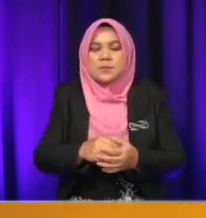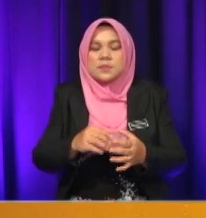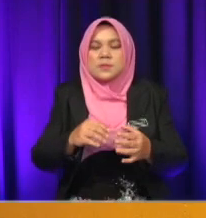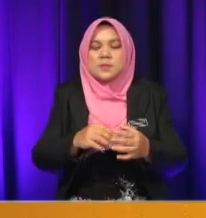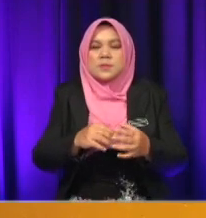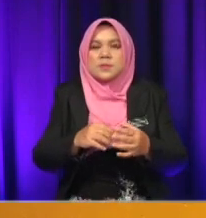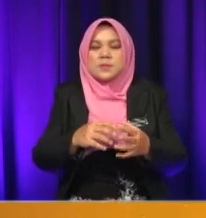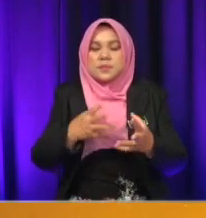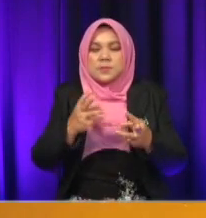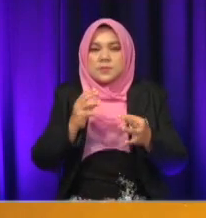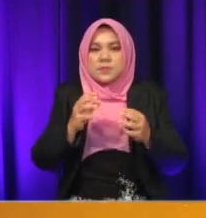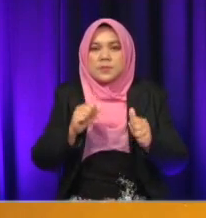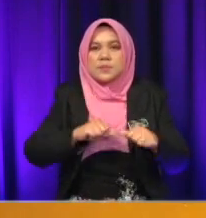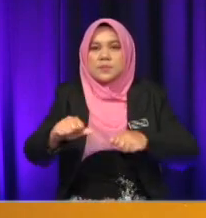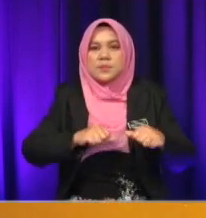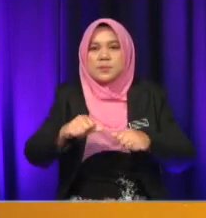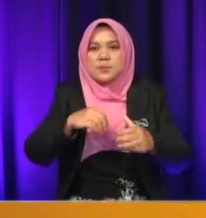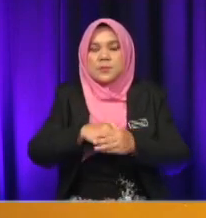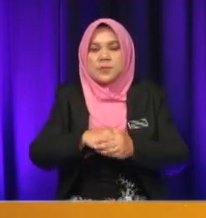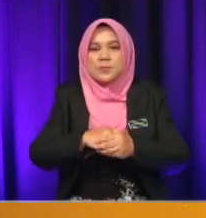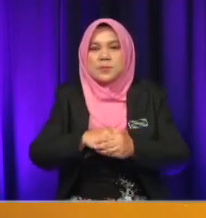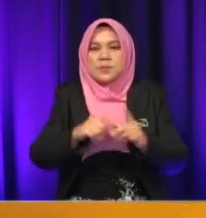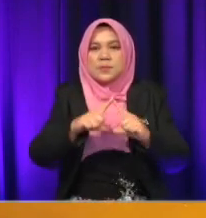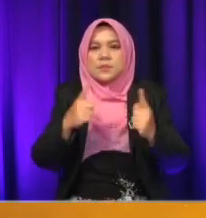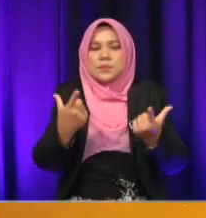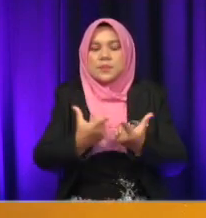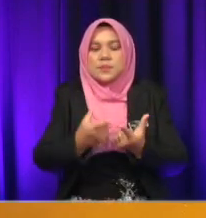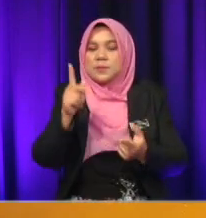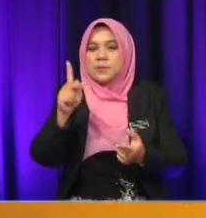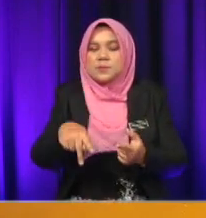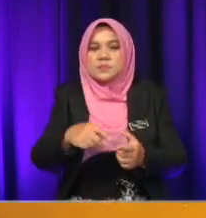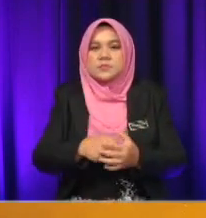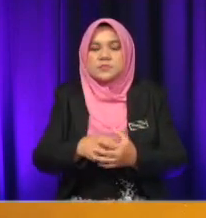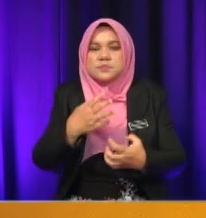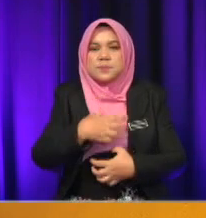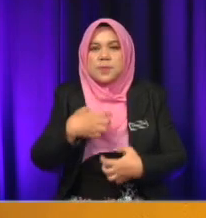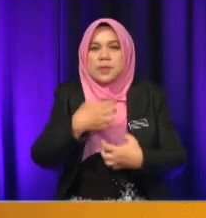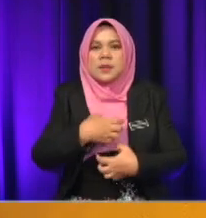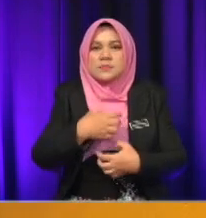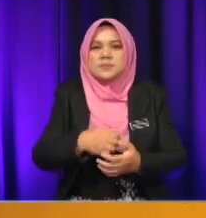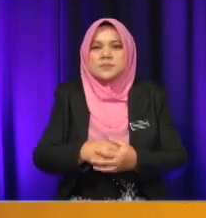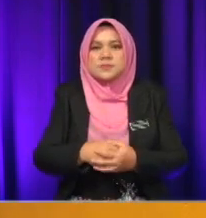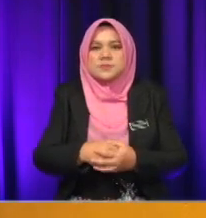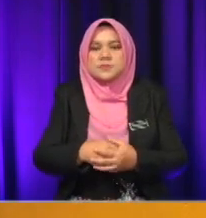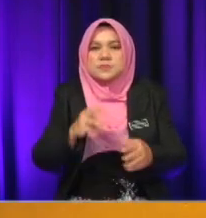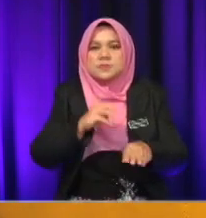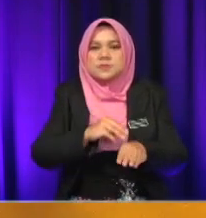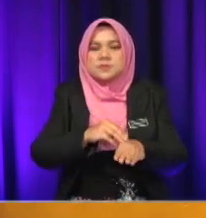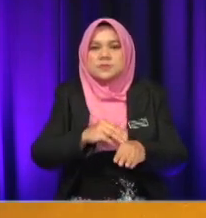interaktif dan apa aktif dalam bilik darjah, saya pastilah seronok. Betul, tak sedar masa